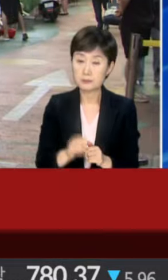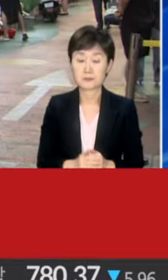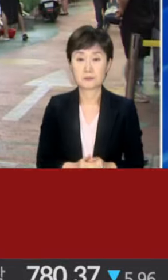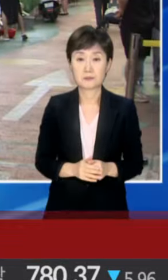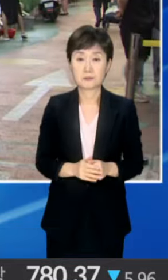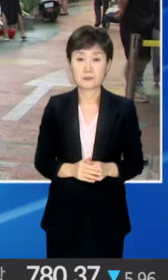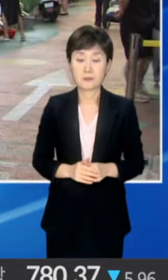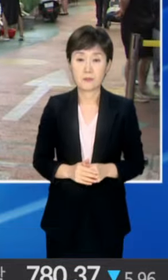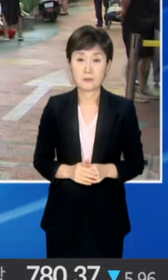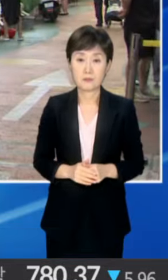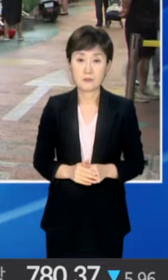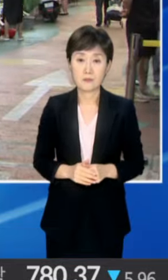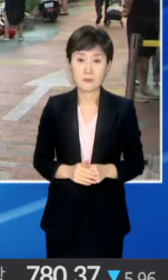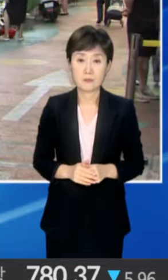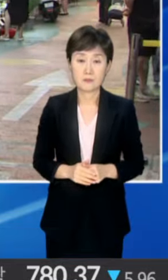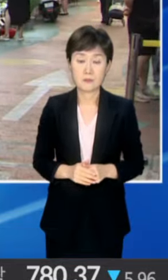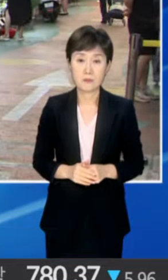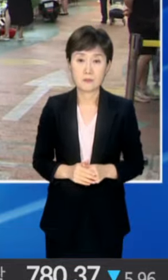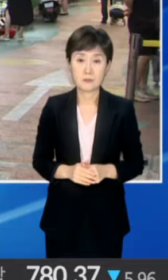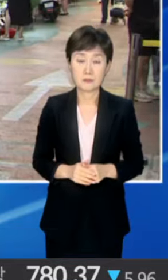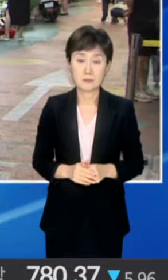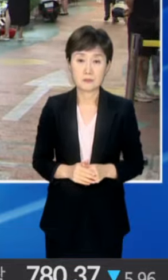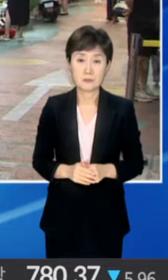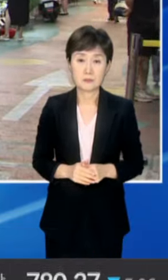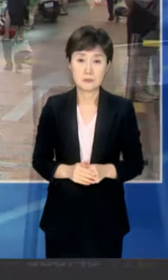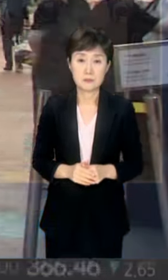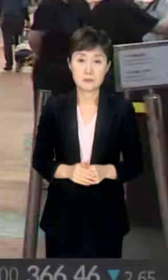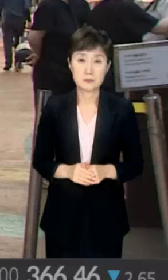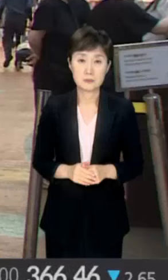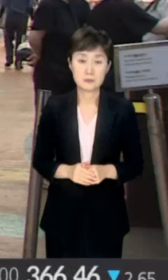연결해서 들어보겠습니다. 김준하 기자.